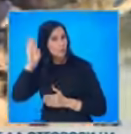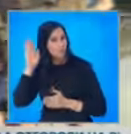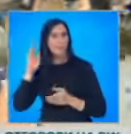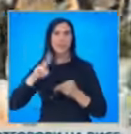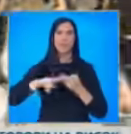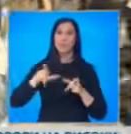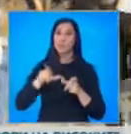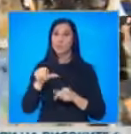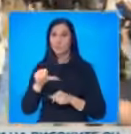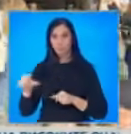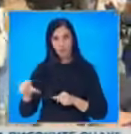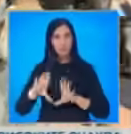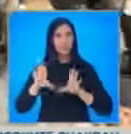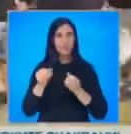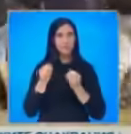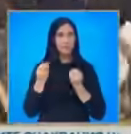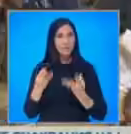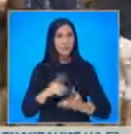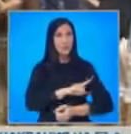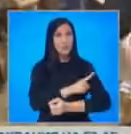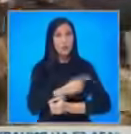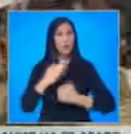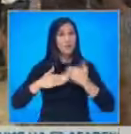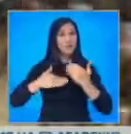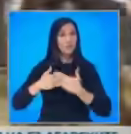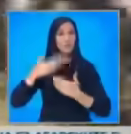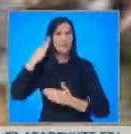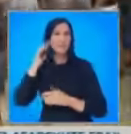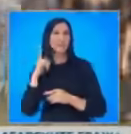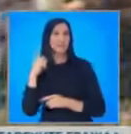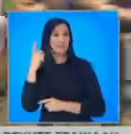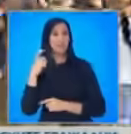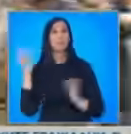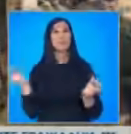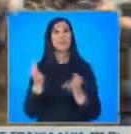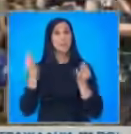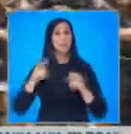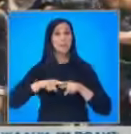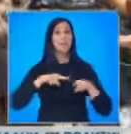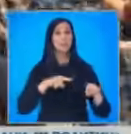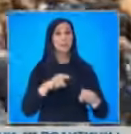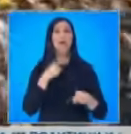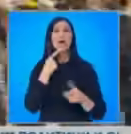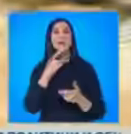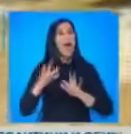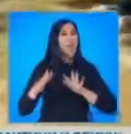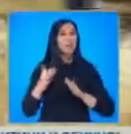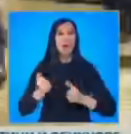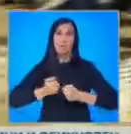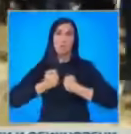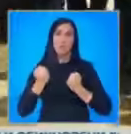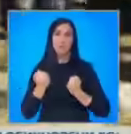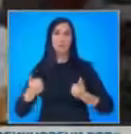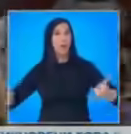Валентина Маджарова изтъкна, че всички възможни силови структури в страната са сигнализирали специализираната прокуратура за потенциална опасност